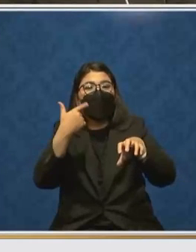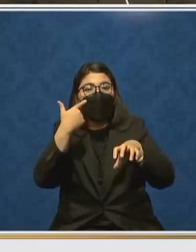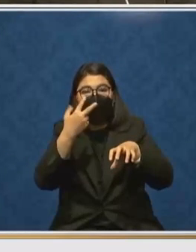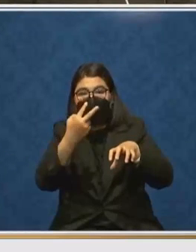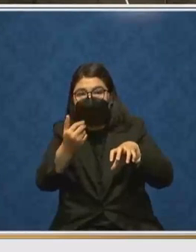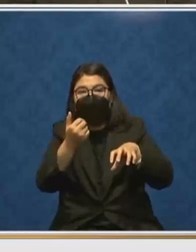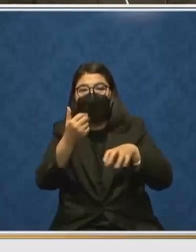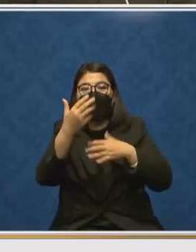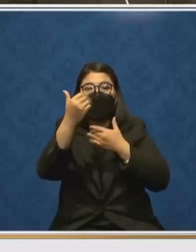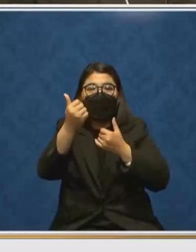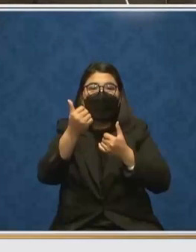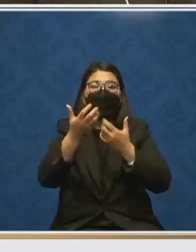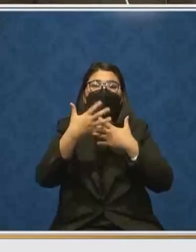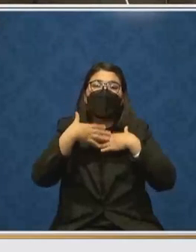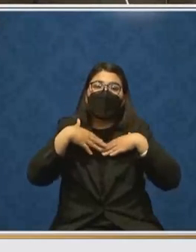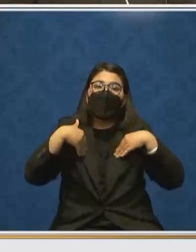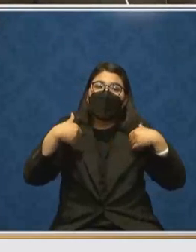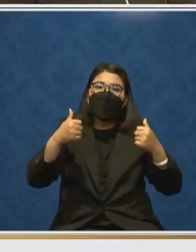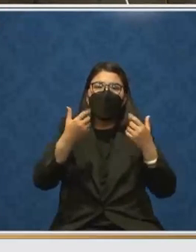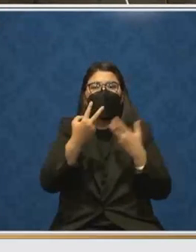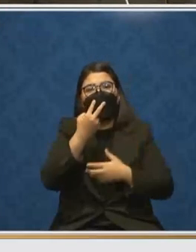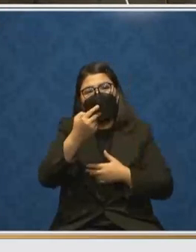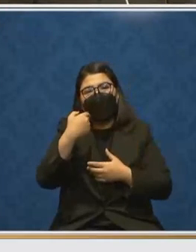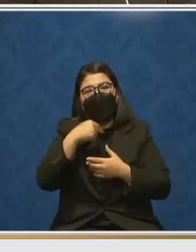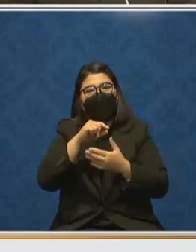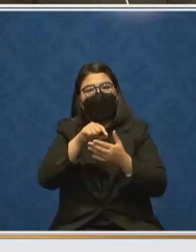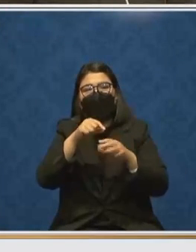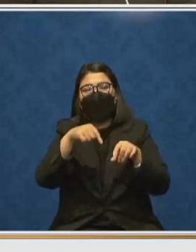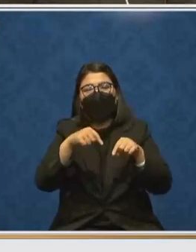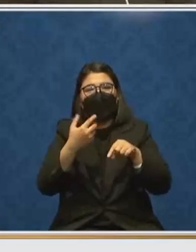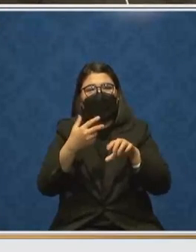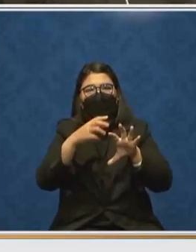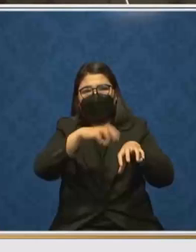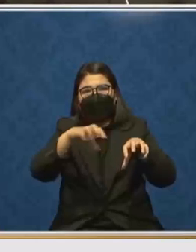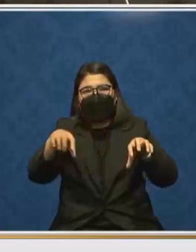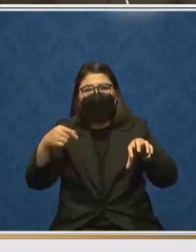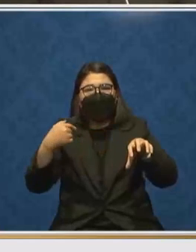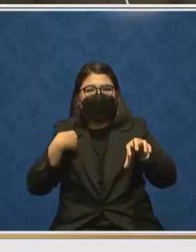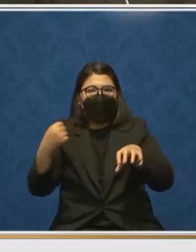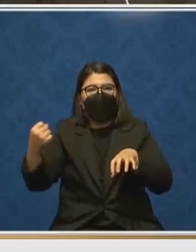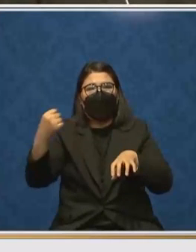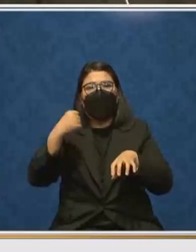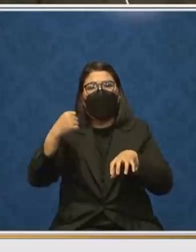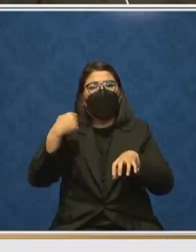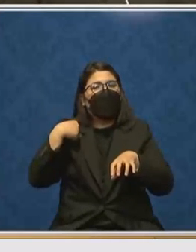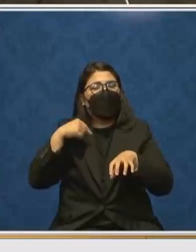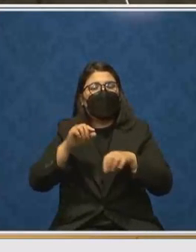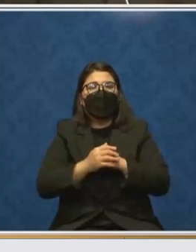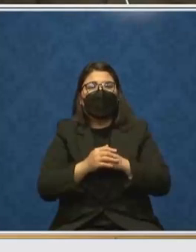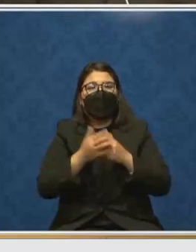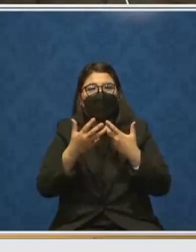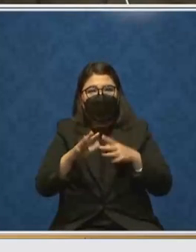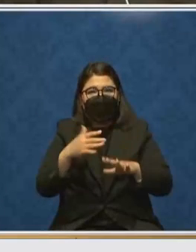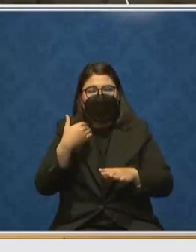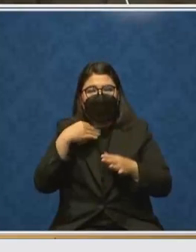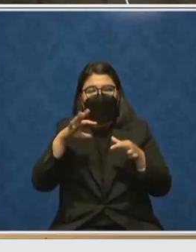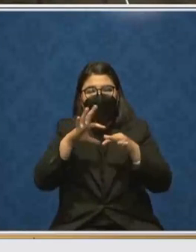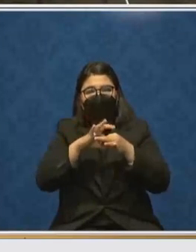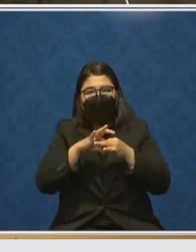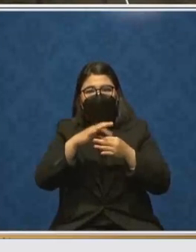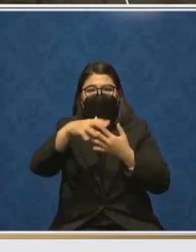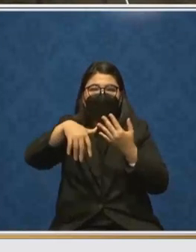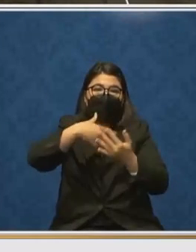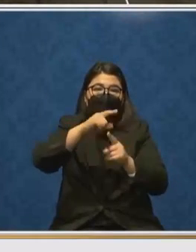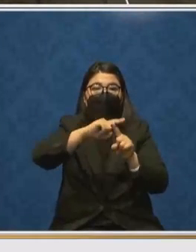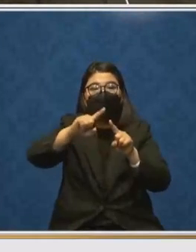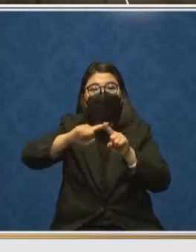ป็นกรอบในการพัฒนาเมืองน่าอยู่ชนบทมั่นคงเกษตรยั่งยืนอุตสาหกรรมเชิงนิเวศรวมถึงผัง